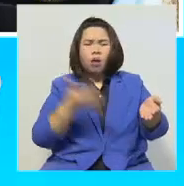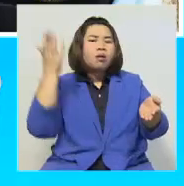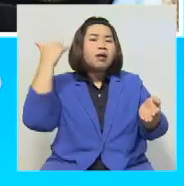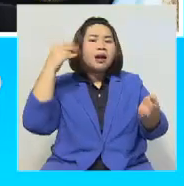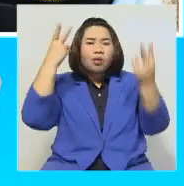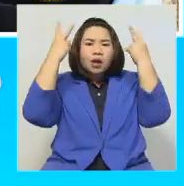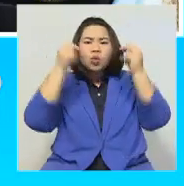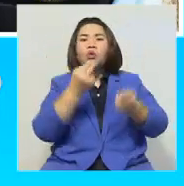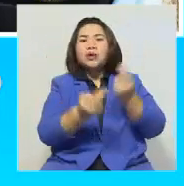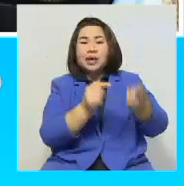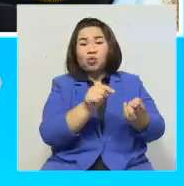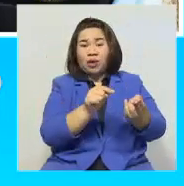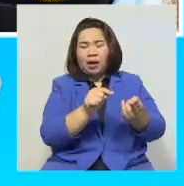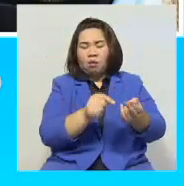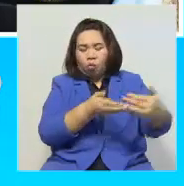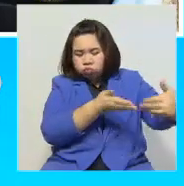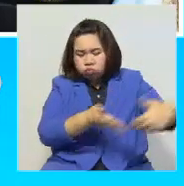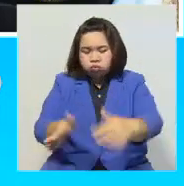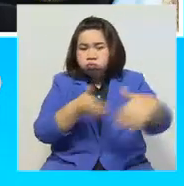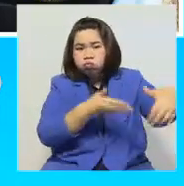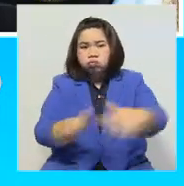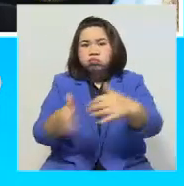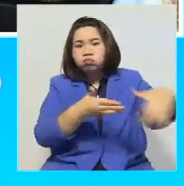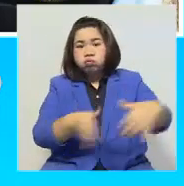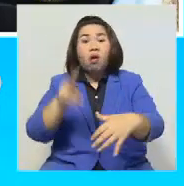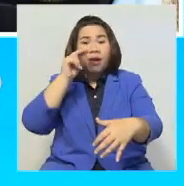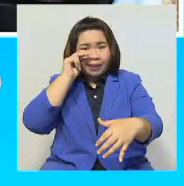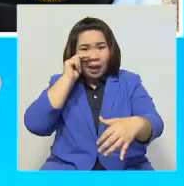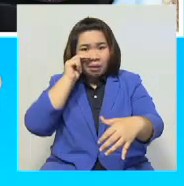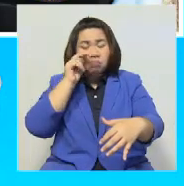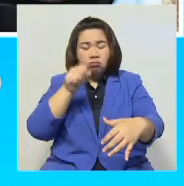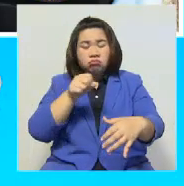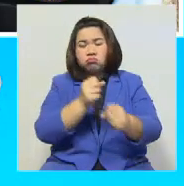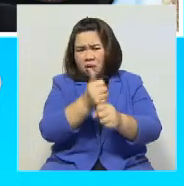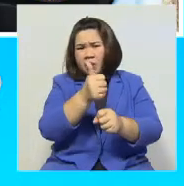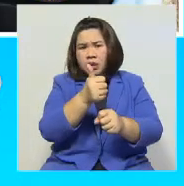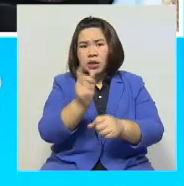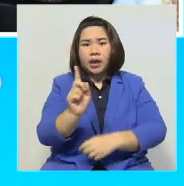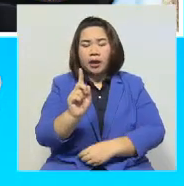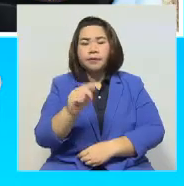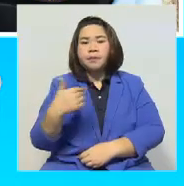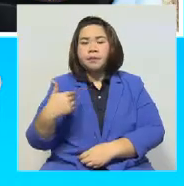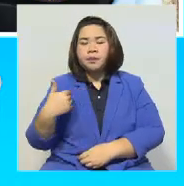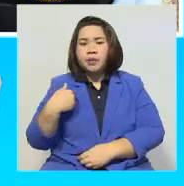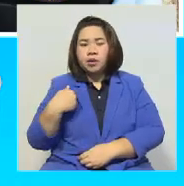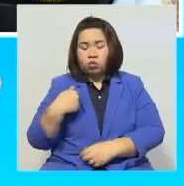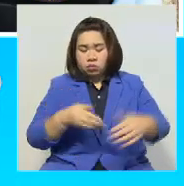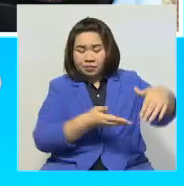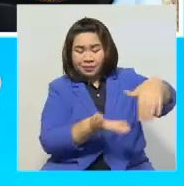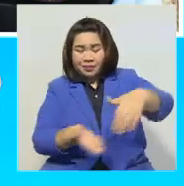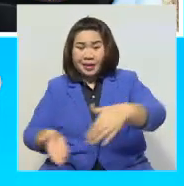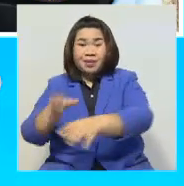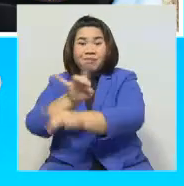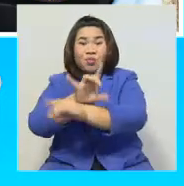ครับการผลักดันน้ำได้ผลมากก็คือทำให้ปลายน้ำในคลองปลายแม่น้ำเพชรที่บาง